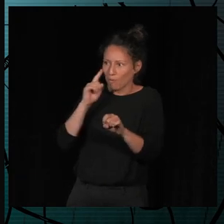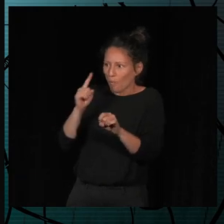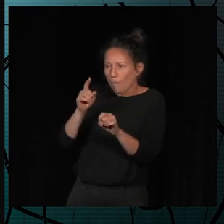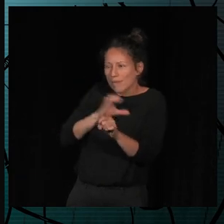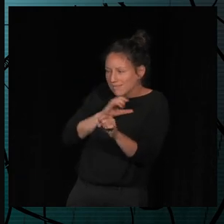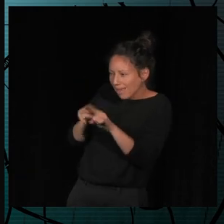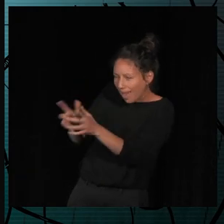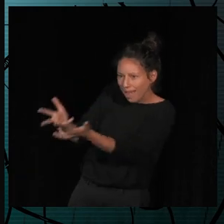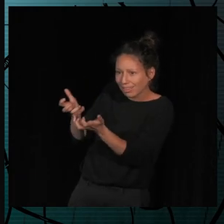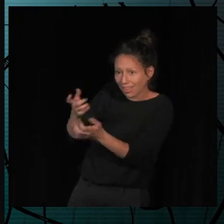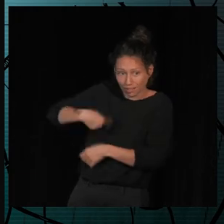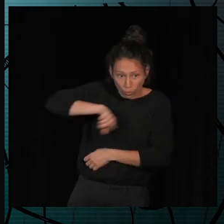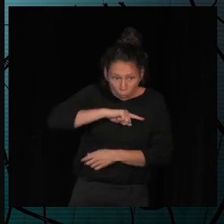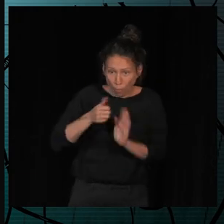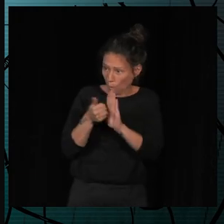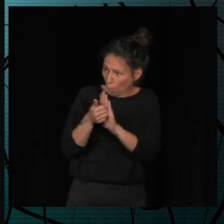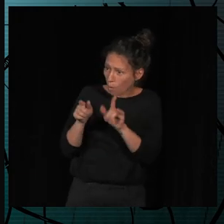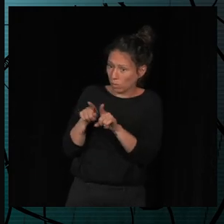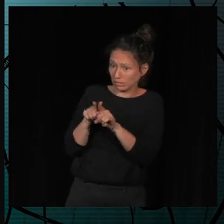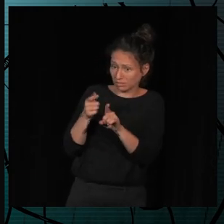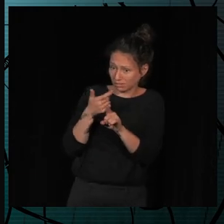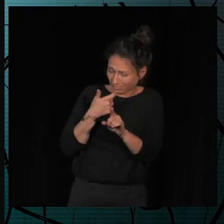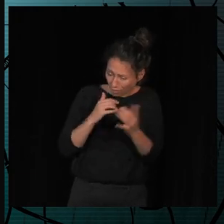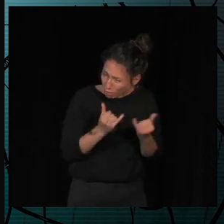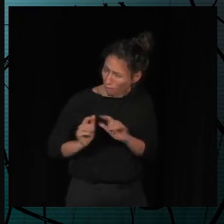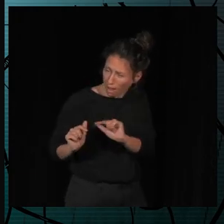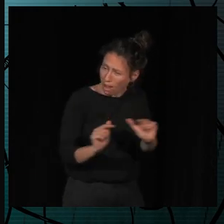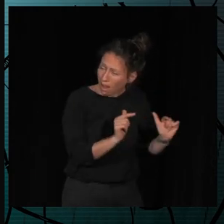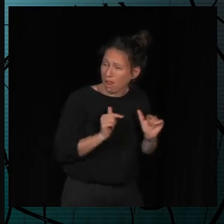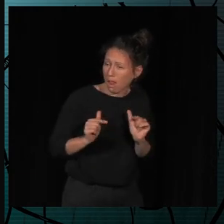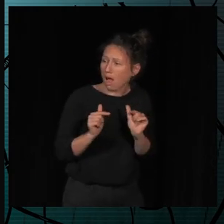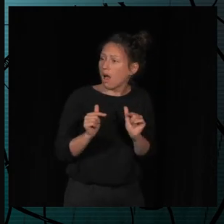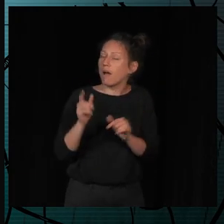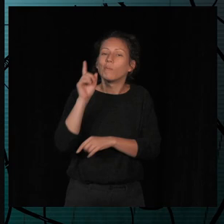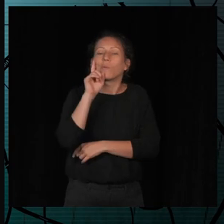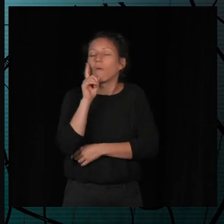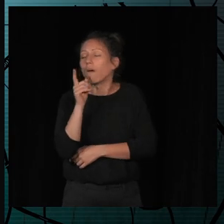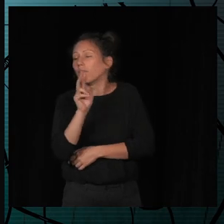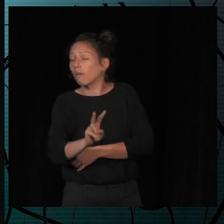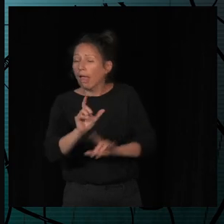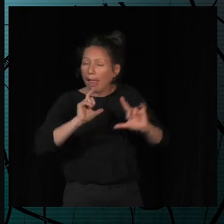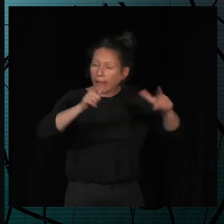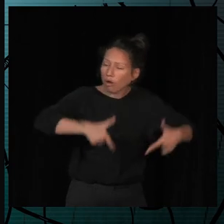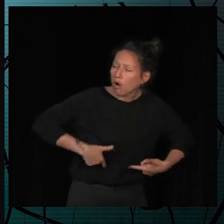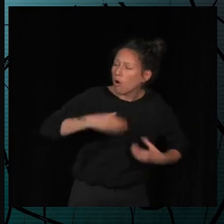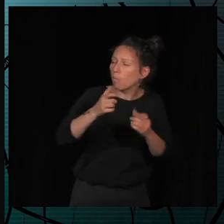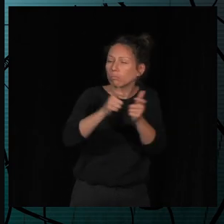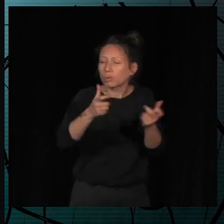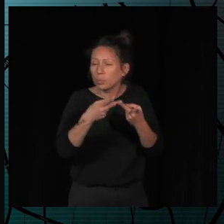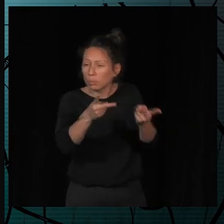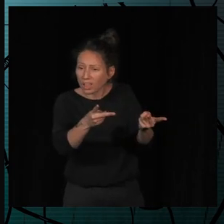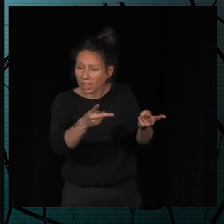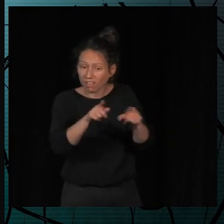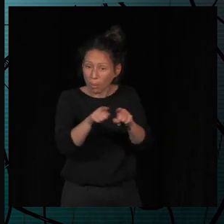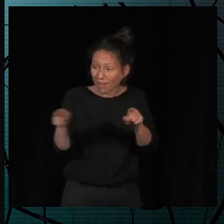autres que c'est aussi des leviers qu'on a à notre disposition parce que si c'est pas l'école les institutions publiques qui emmèneent les les